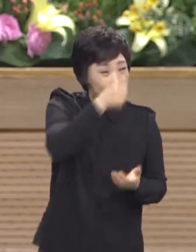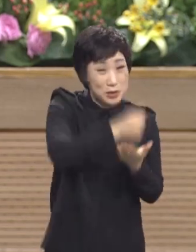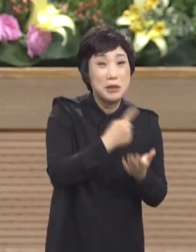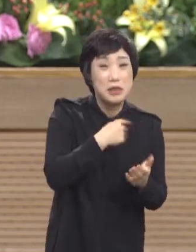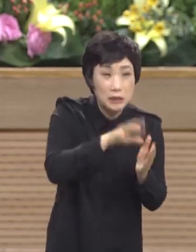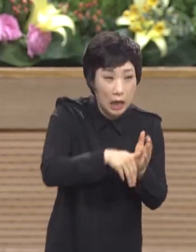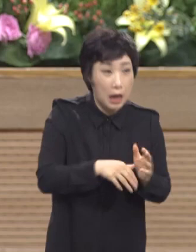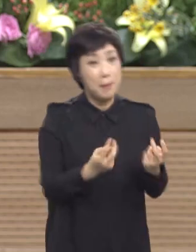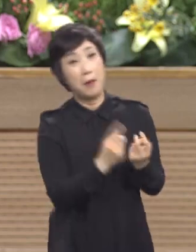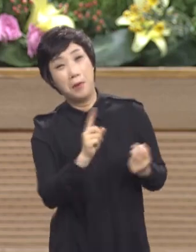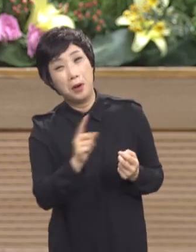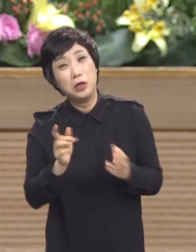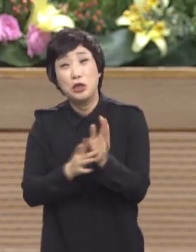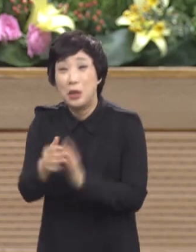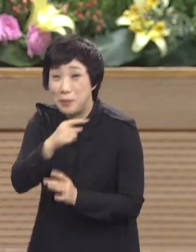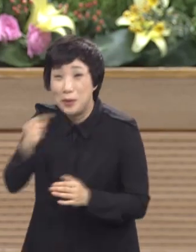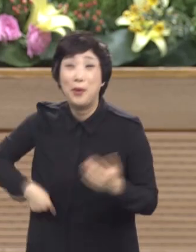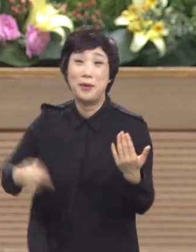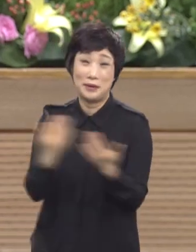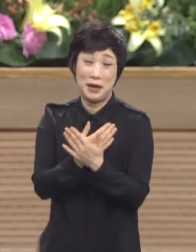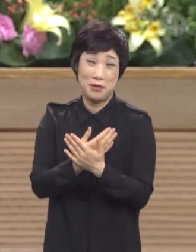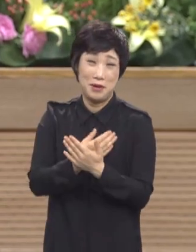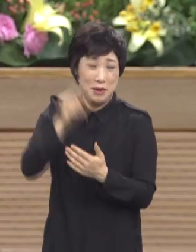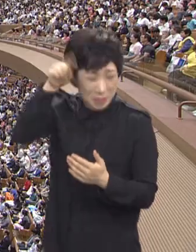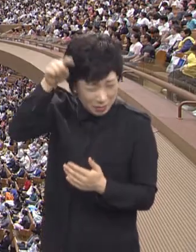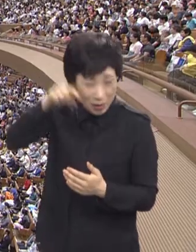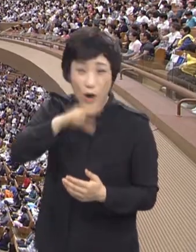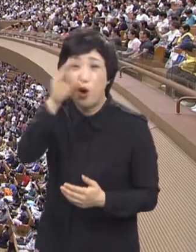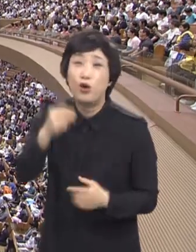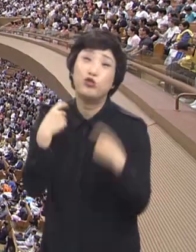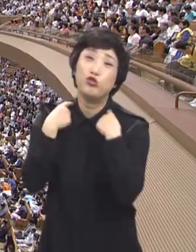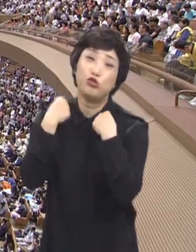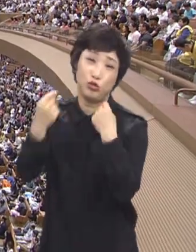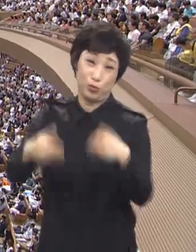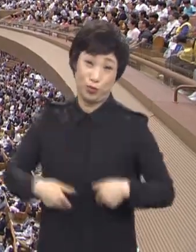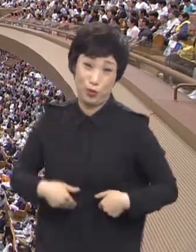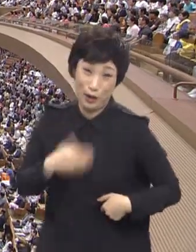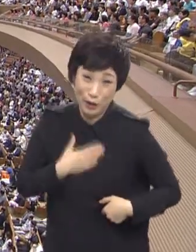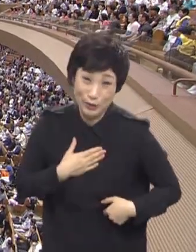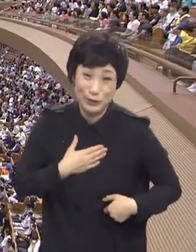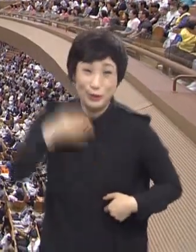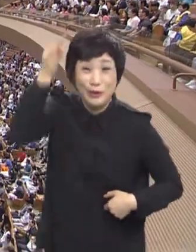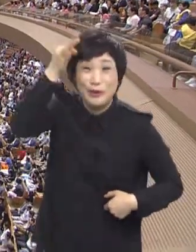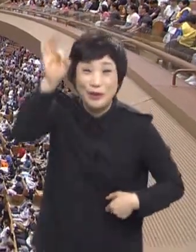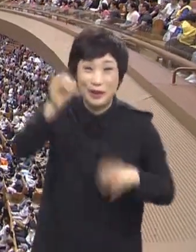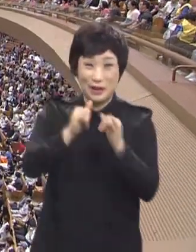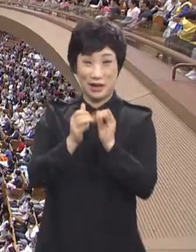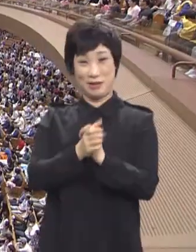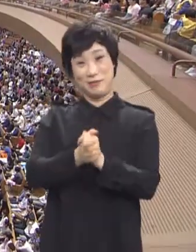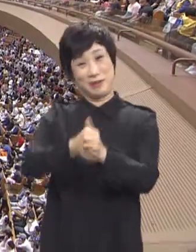회개하고 날마다 거룩함을 보존해야 됩니다. 인정하시면 아멘 합시다.